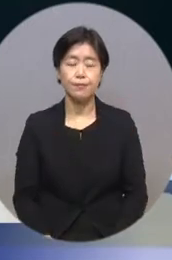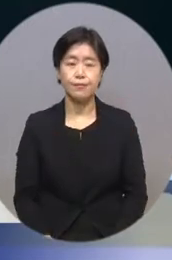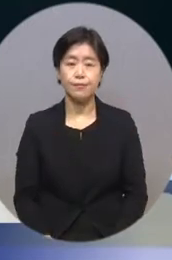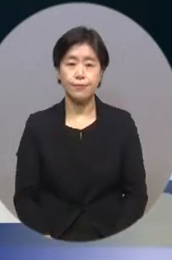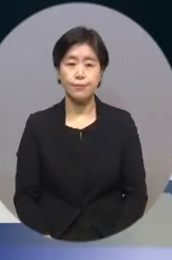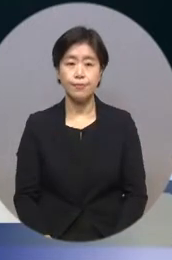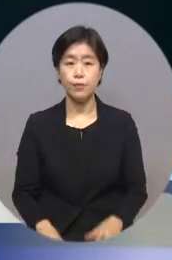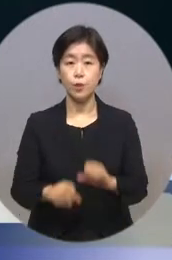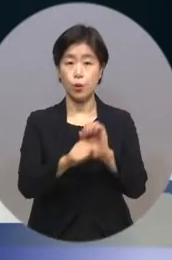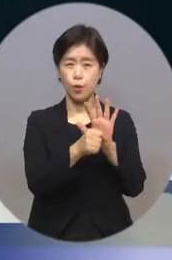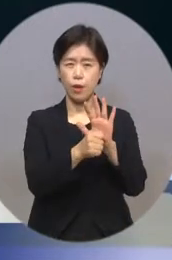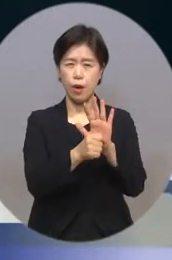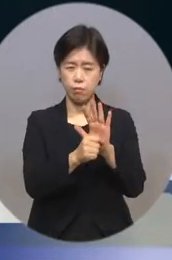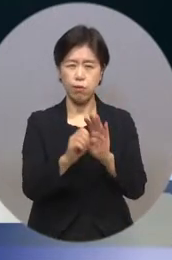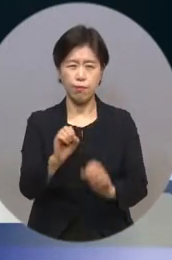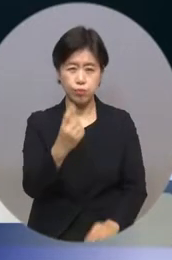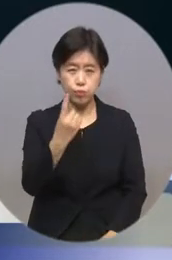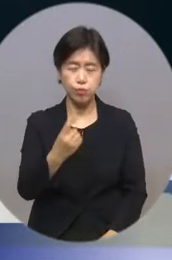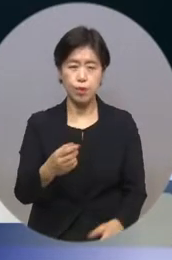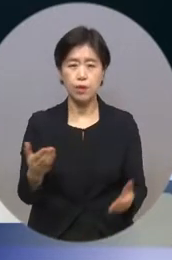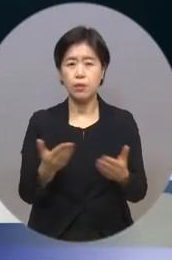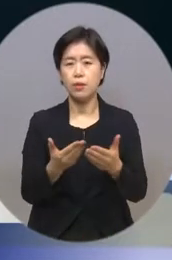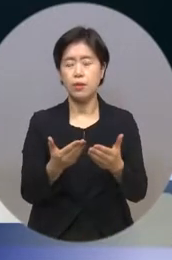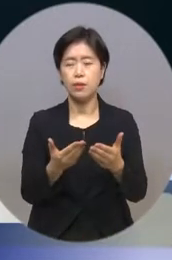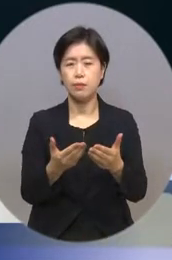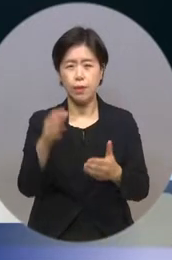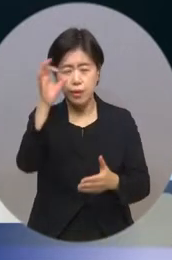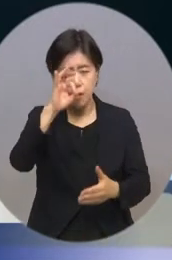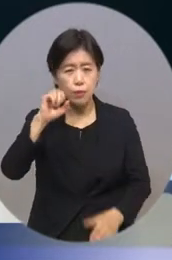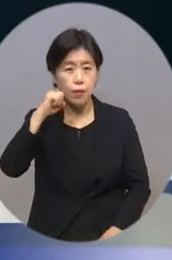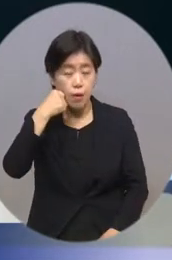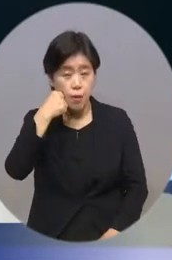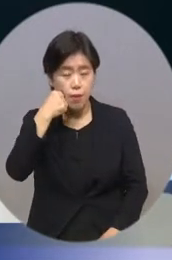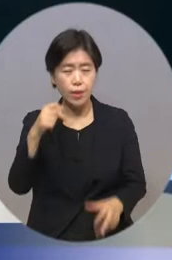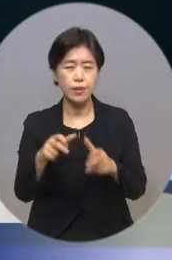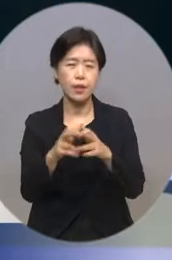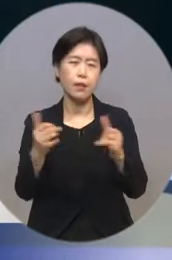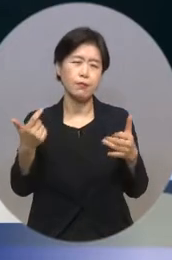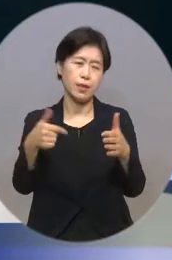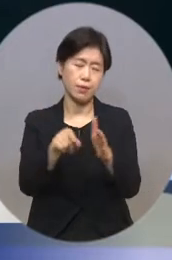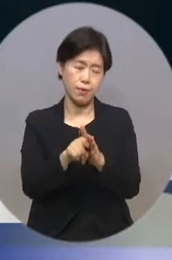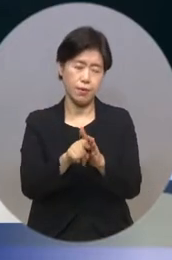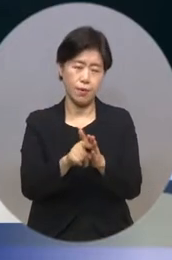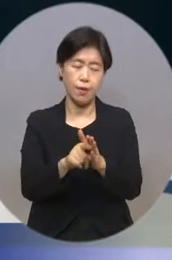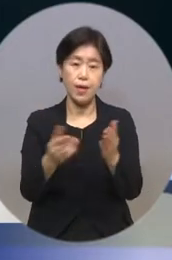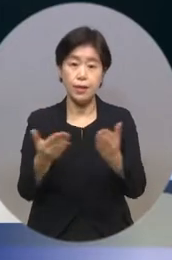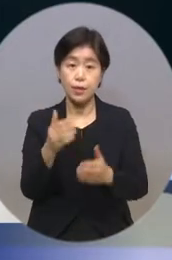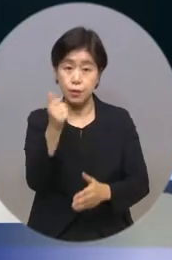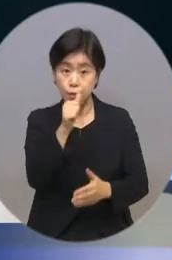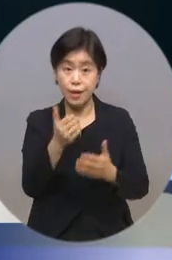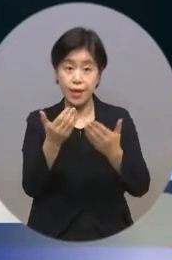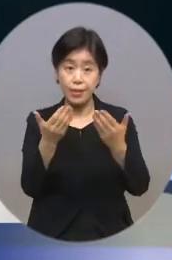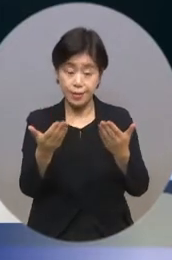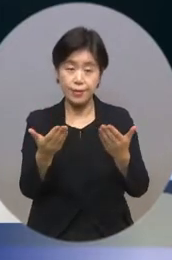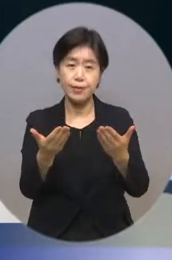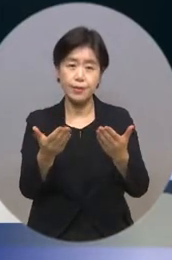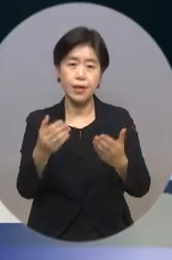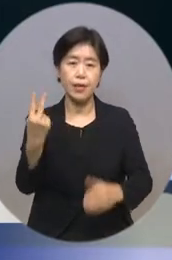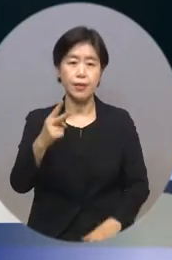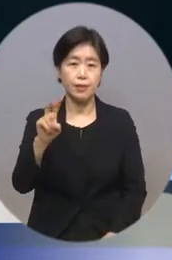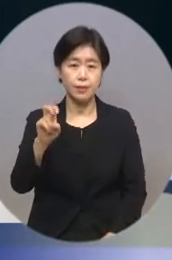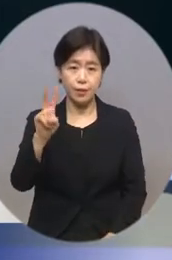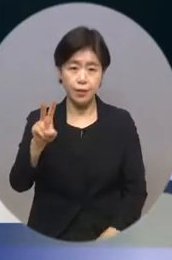코로나 192 후 취업이 어려운 장애인을 위한 맞춤형 취업박람회 2022 장애인 취업 박람회 가